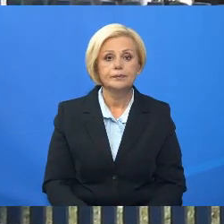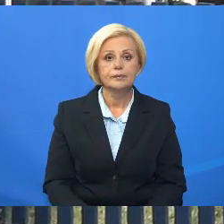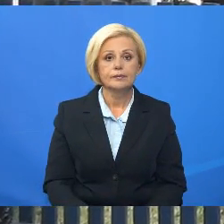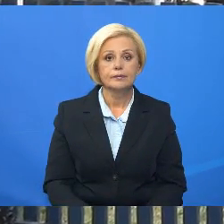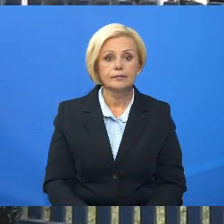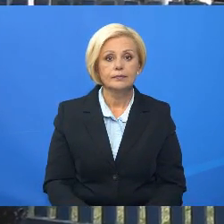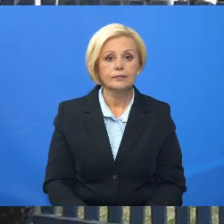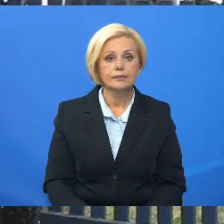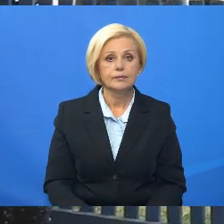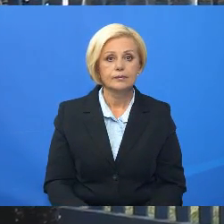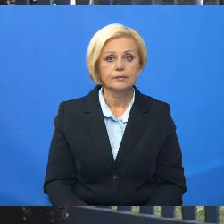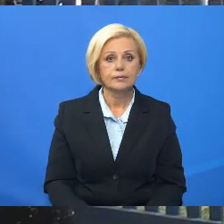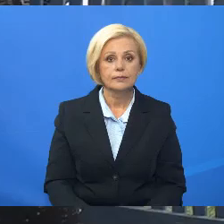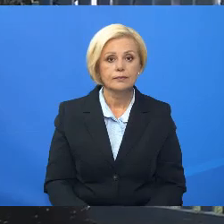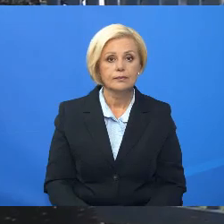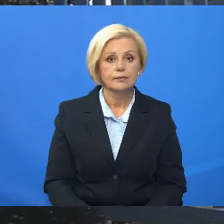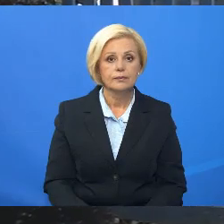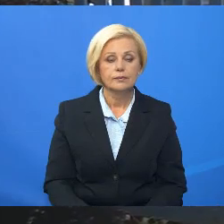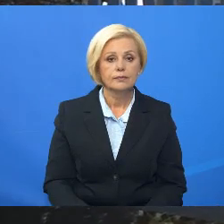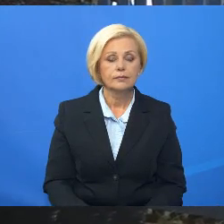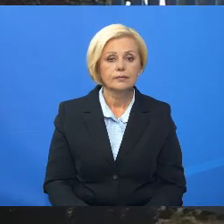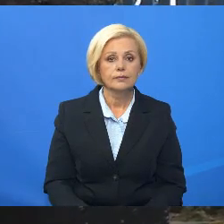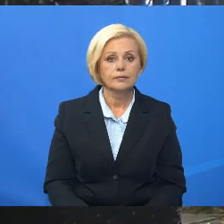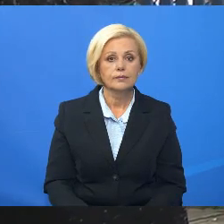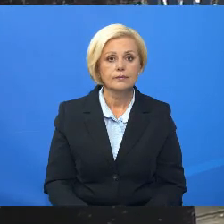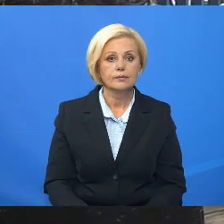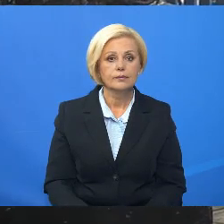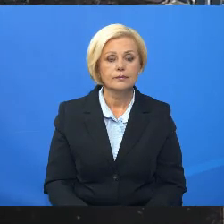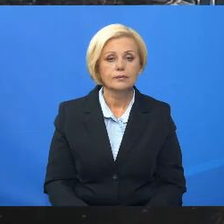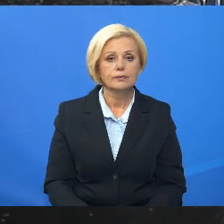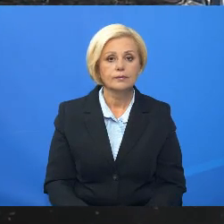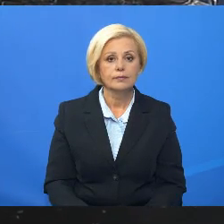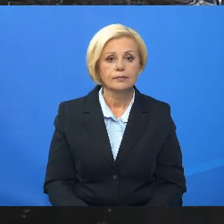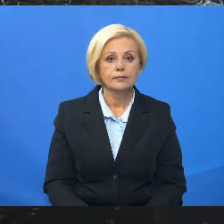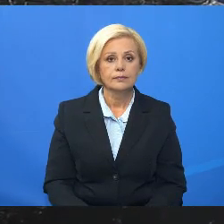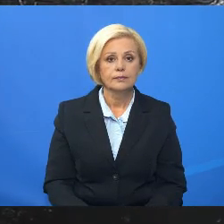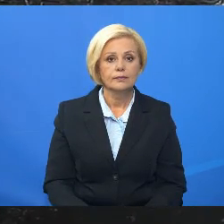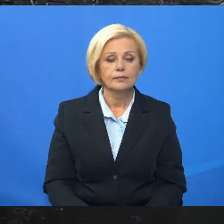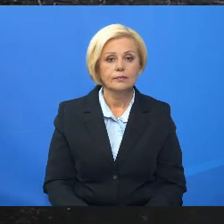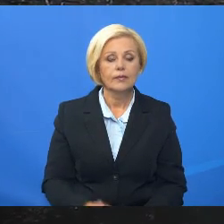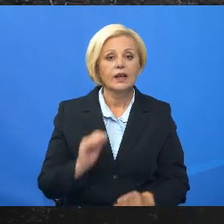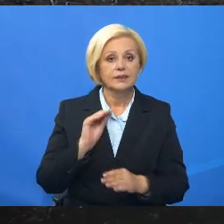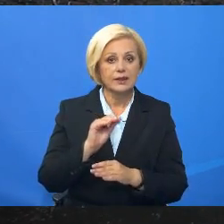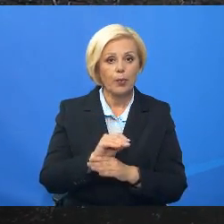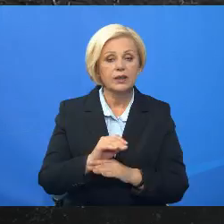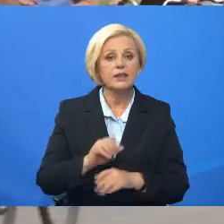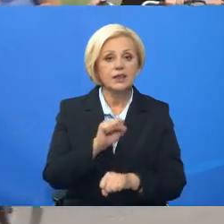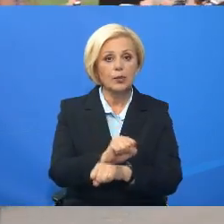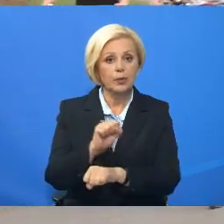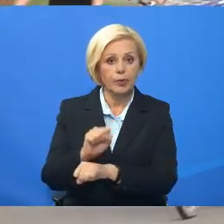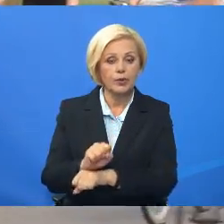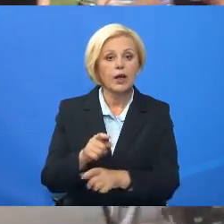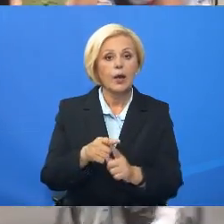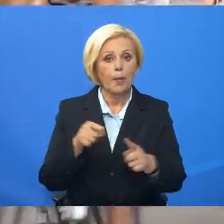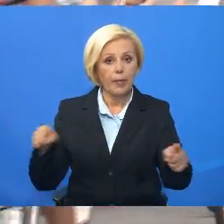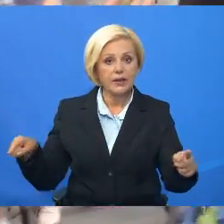Господи помилуй, Господи помилуй, Господи помилуй. З дадатковымі прыпынкамі працягласць ходу